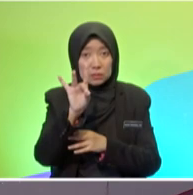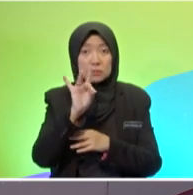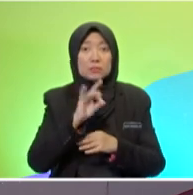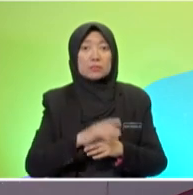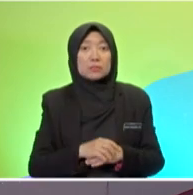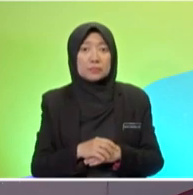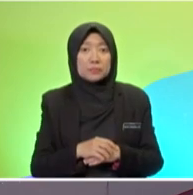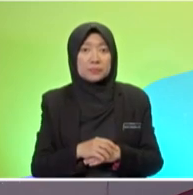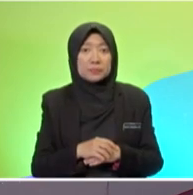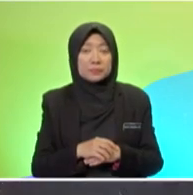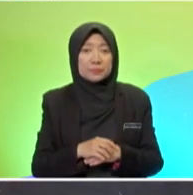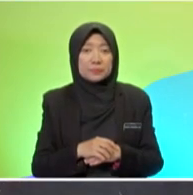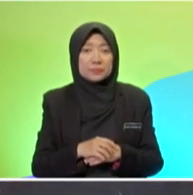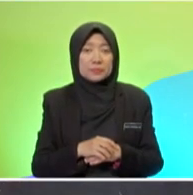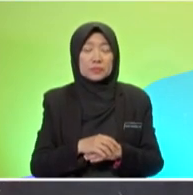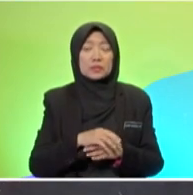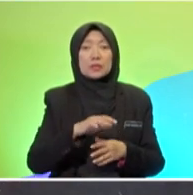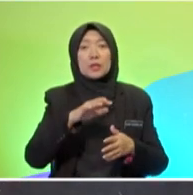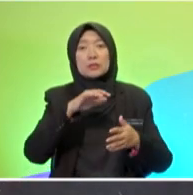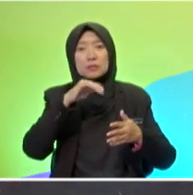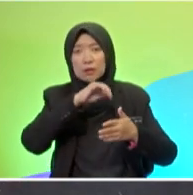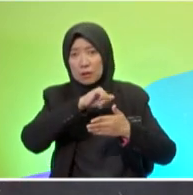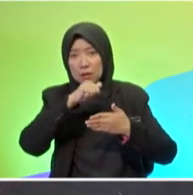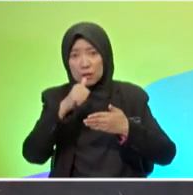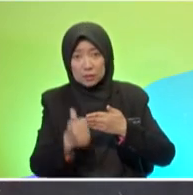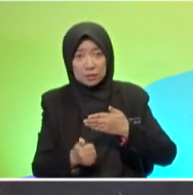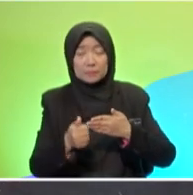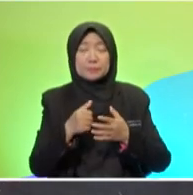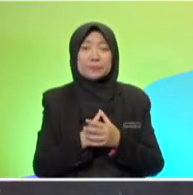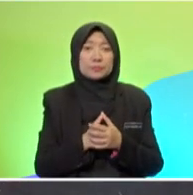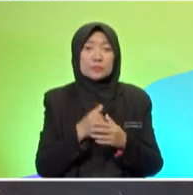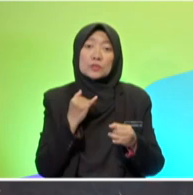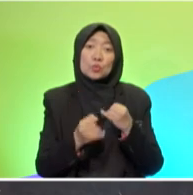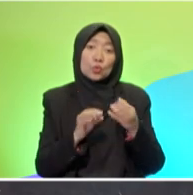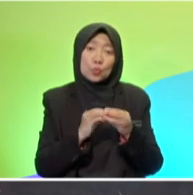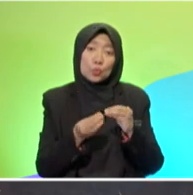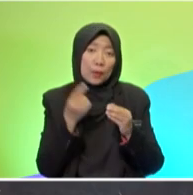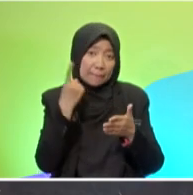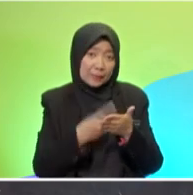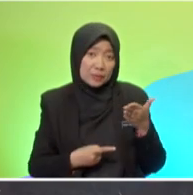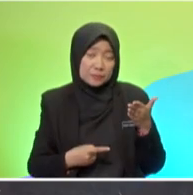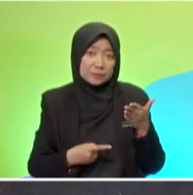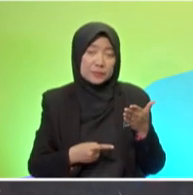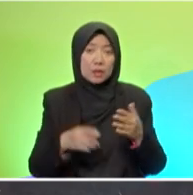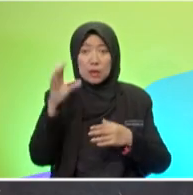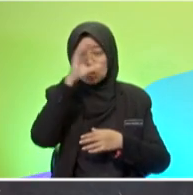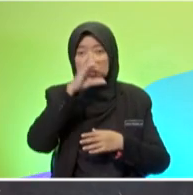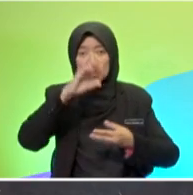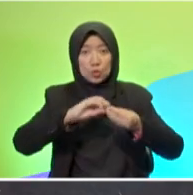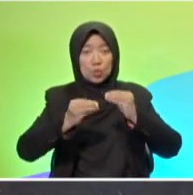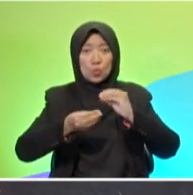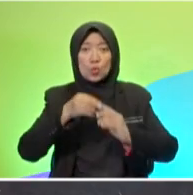lapan. Okey, yang terakhir. Okey, yang terakhir. Cari nombor sepuluh. Sepuluh. Lepas nombor lapan, nombor sembilan